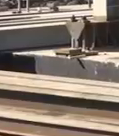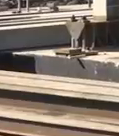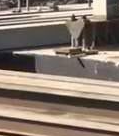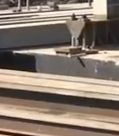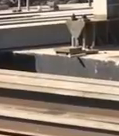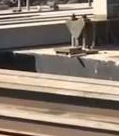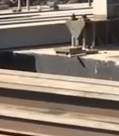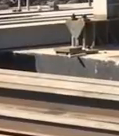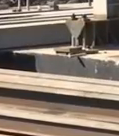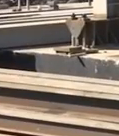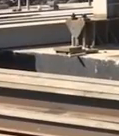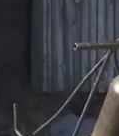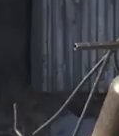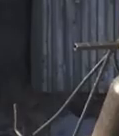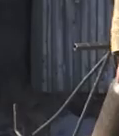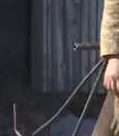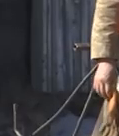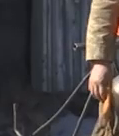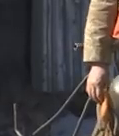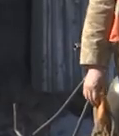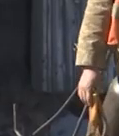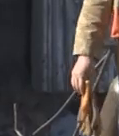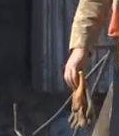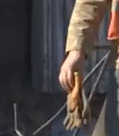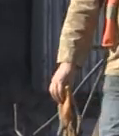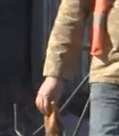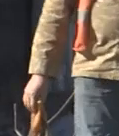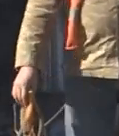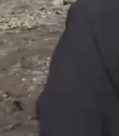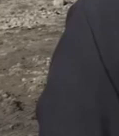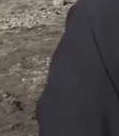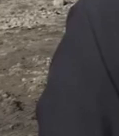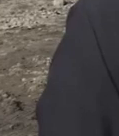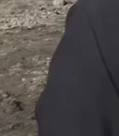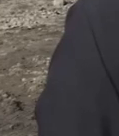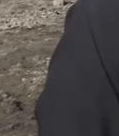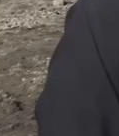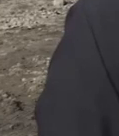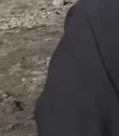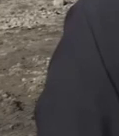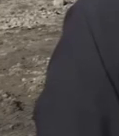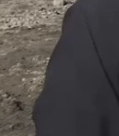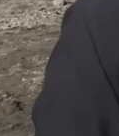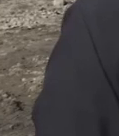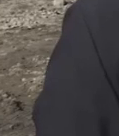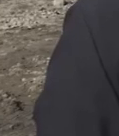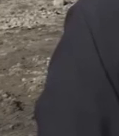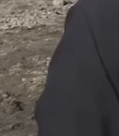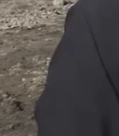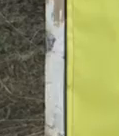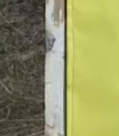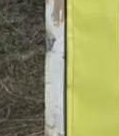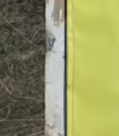353 миллион теңге қаржы қарастырылып, жұмыс қызу жүріп жатыр. Жұмыс кестесін сәйкес жұмыстар жүргізіліп жатыр. Бүгінгі